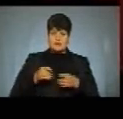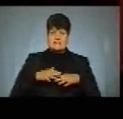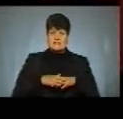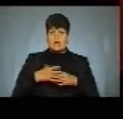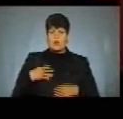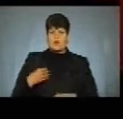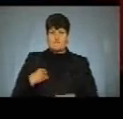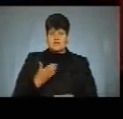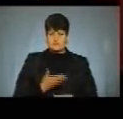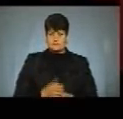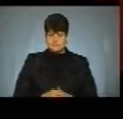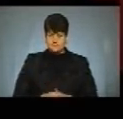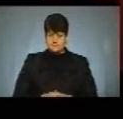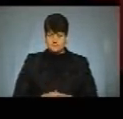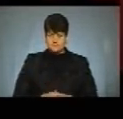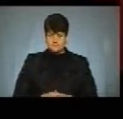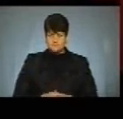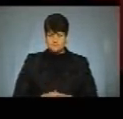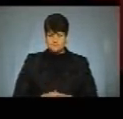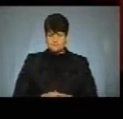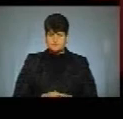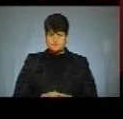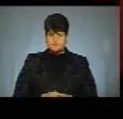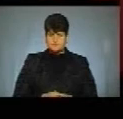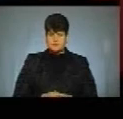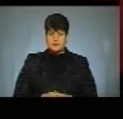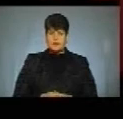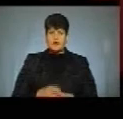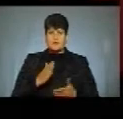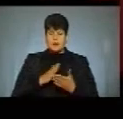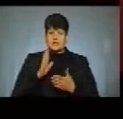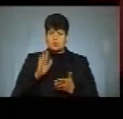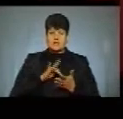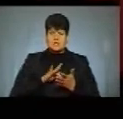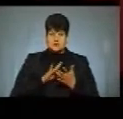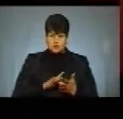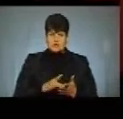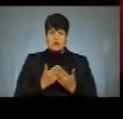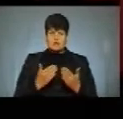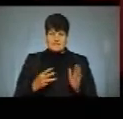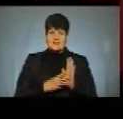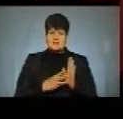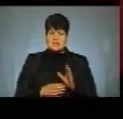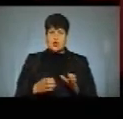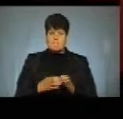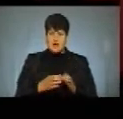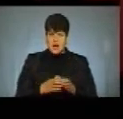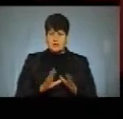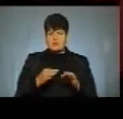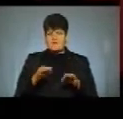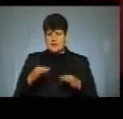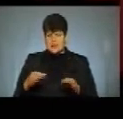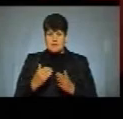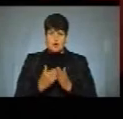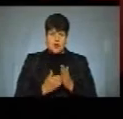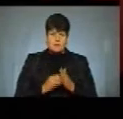Львова. У програмі має бути екскурсія до музею 80-ї бригади, ну а потім довільна програма. Будемо гуляти по